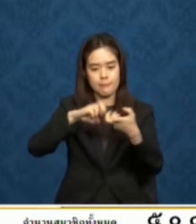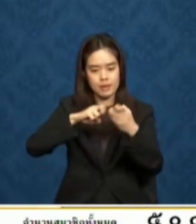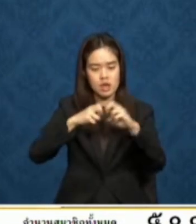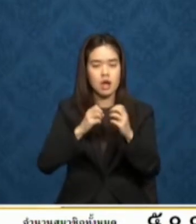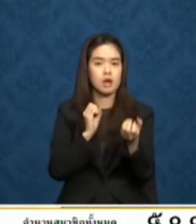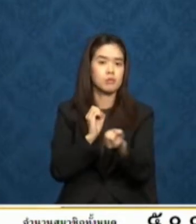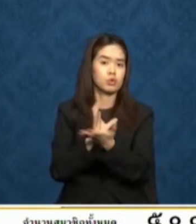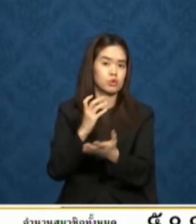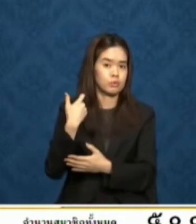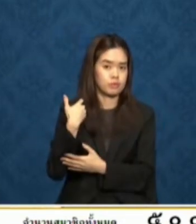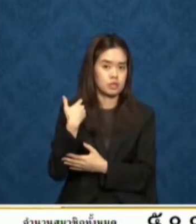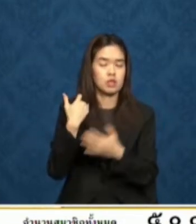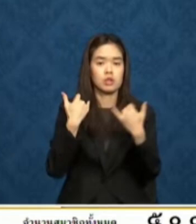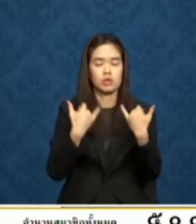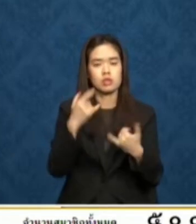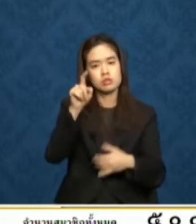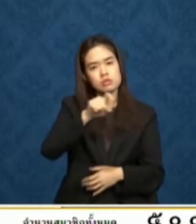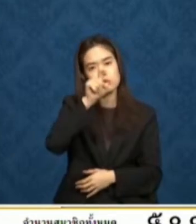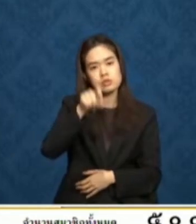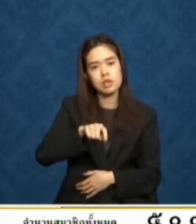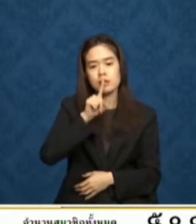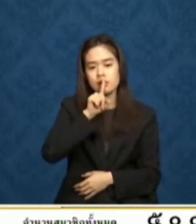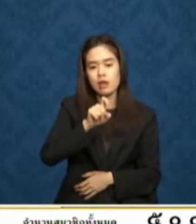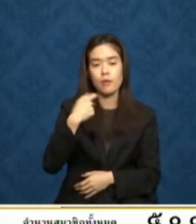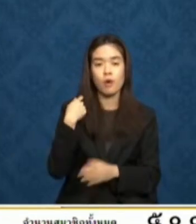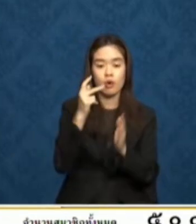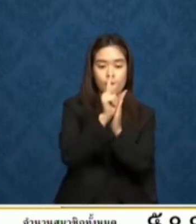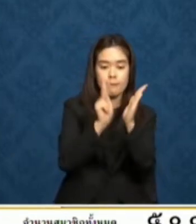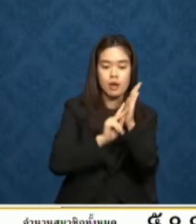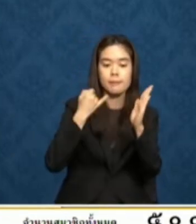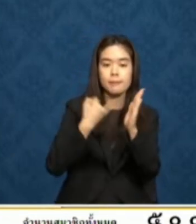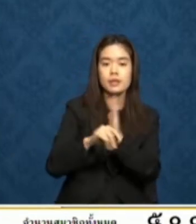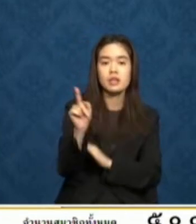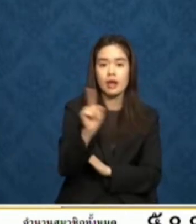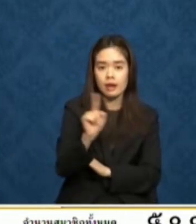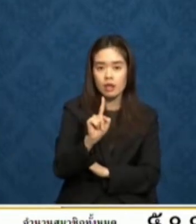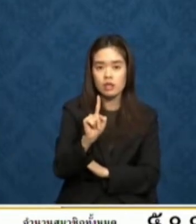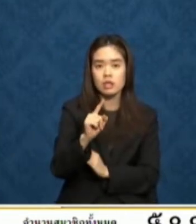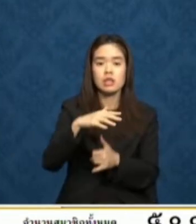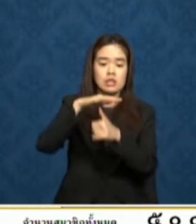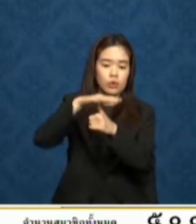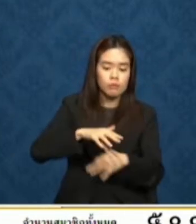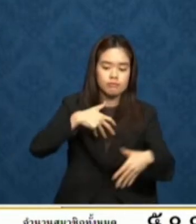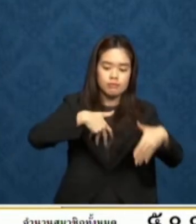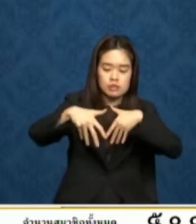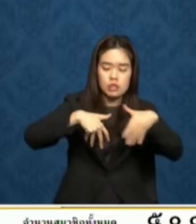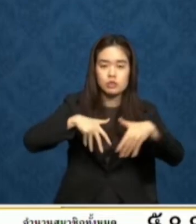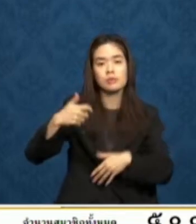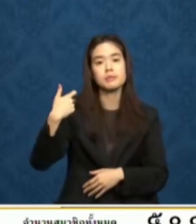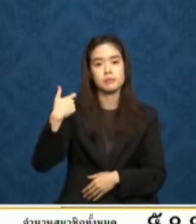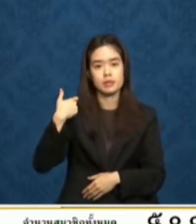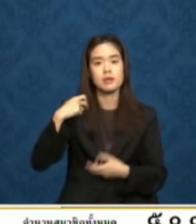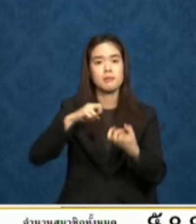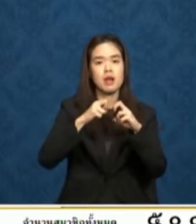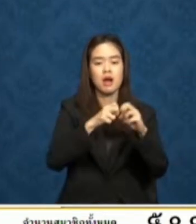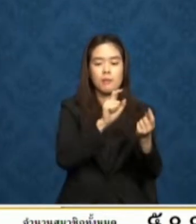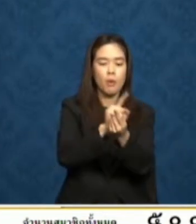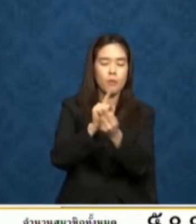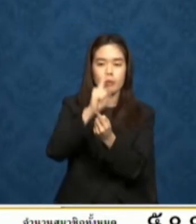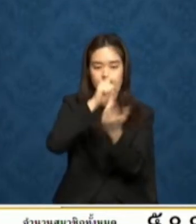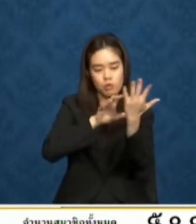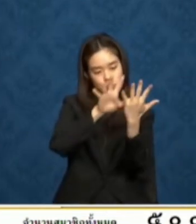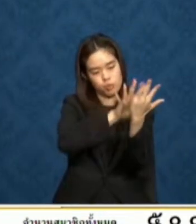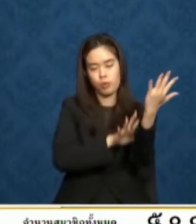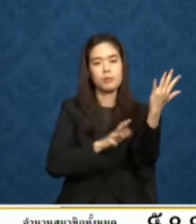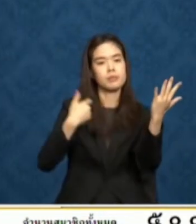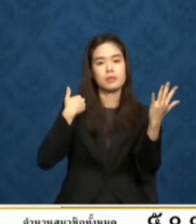ัทำให้เกิดค convenient มเกิดการนำเนคดีและความดนแรงตอบประชาชนปัหาแบบนี้มีทั่วประเทศครับ